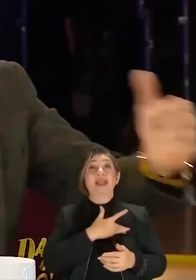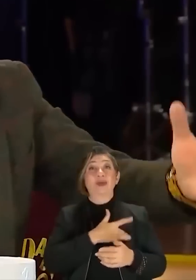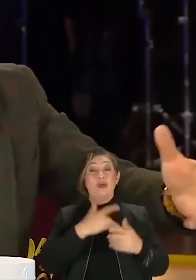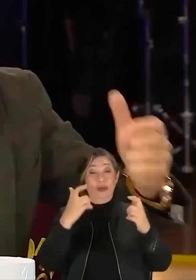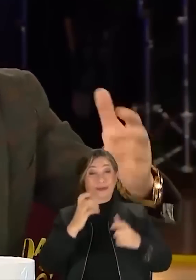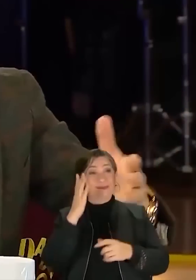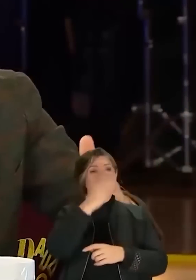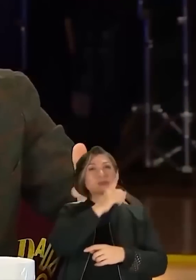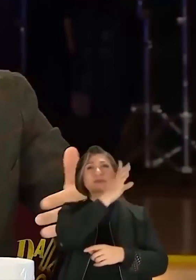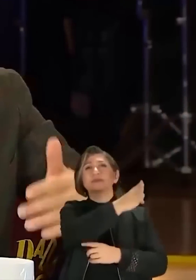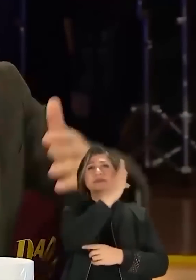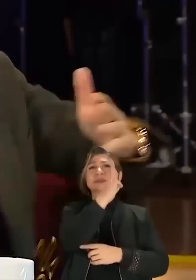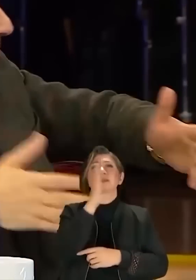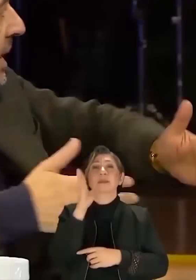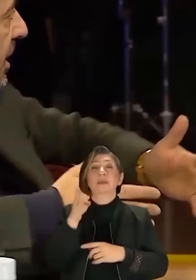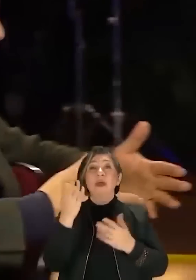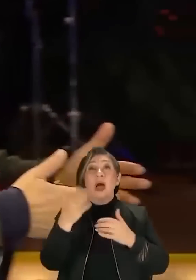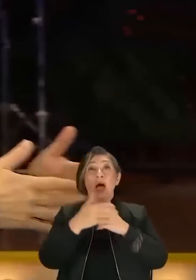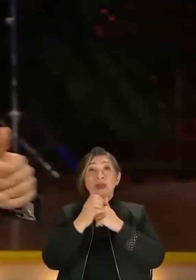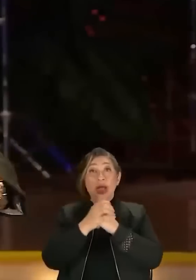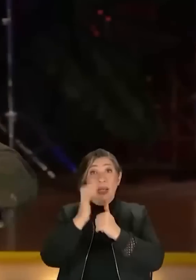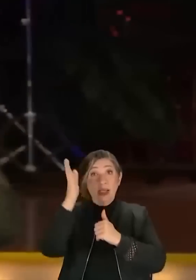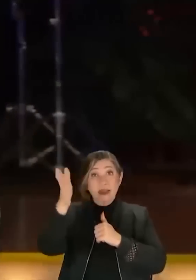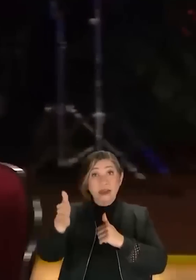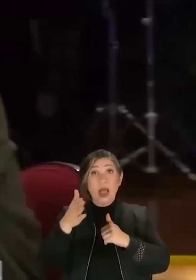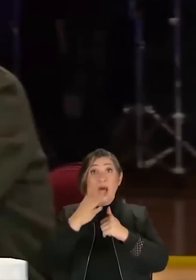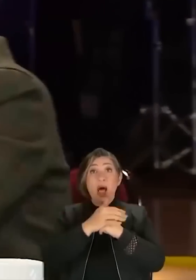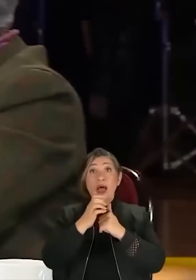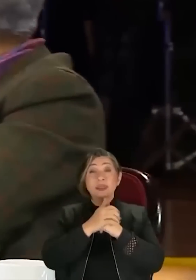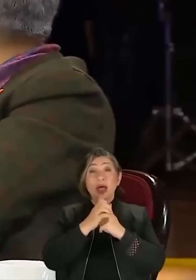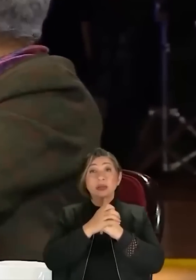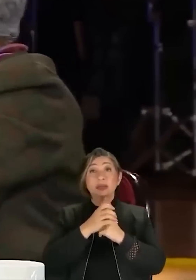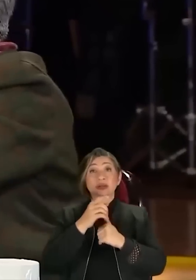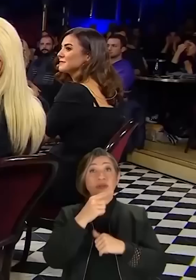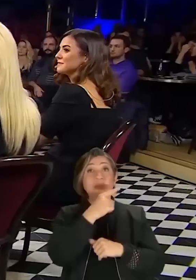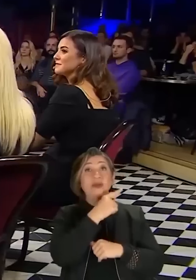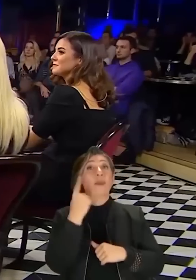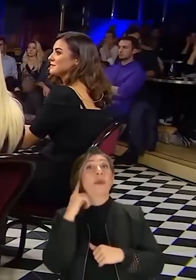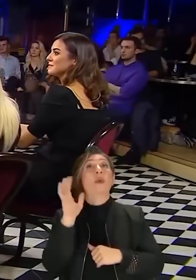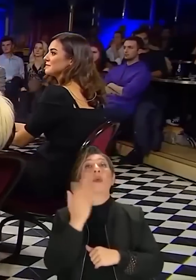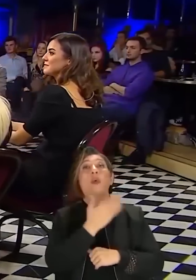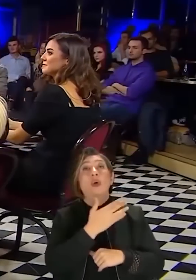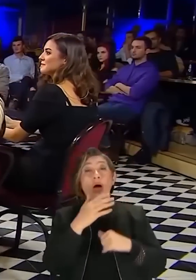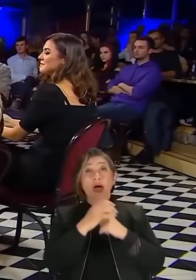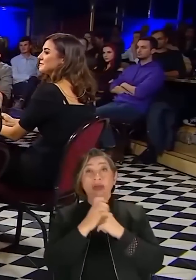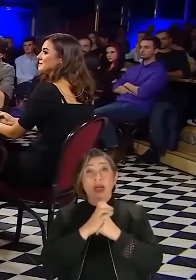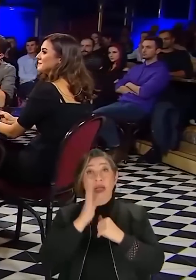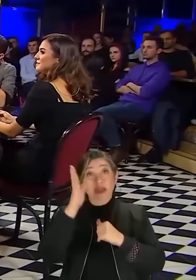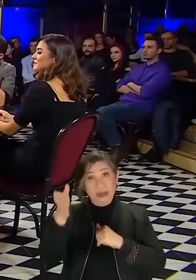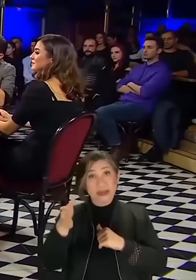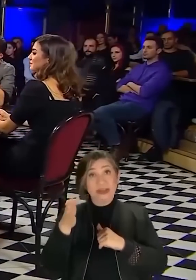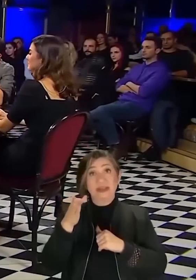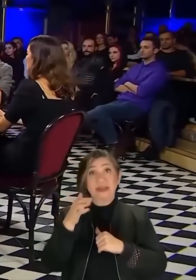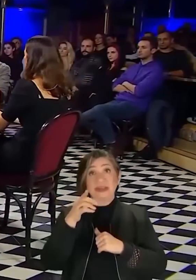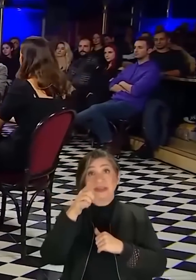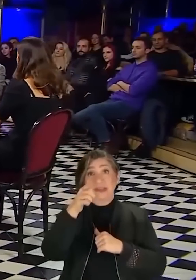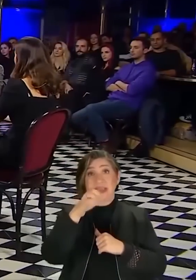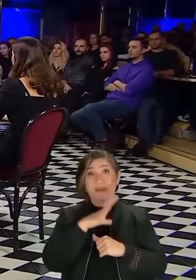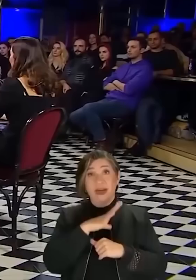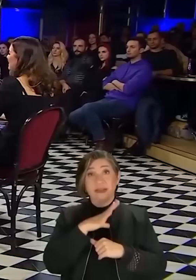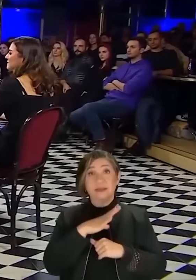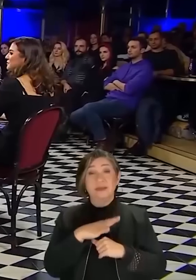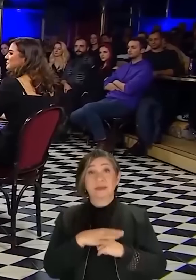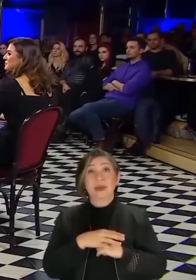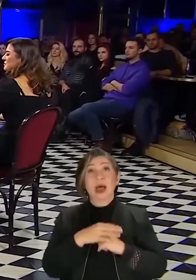Anadolu'muza, oraya gidiyoruz, buraya gidiyoruz. Ya Antalya'ya gittik. Antalya'da da siz bir haberiniz yok. Antalya'ya gittik de sende vardı işte.